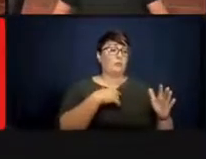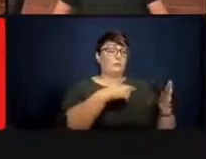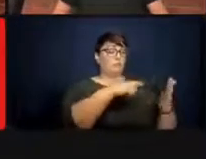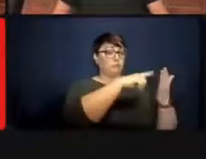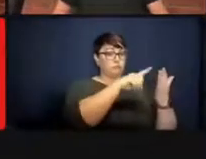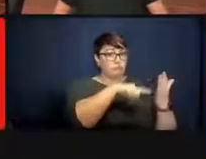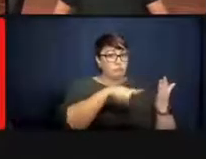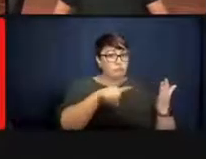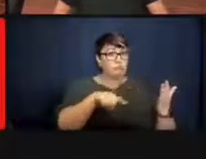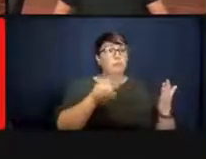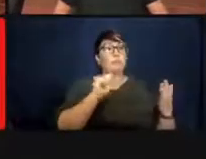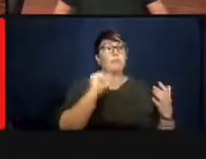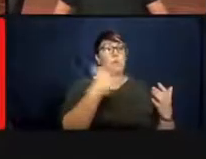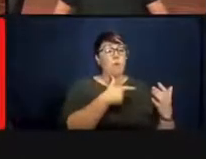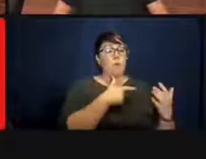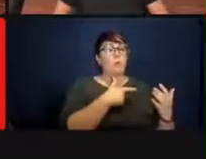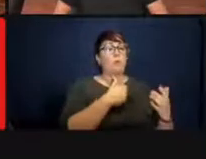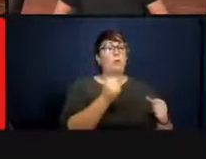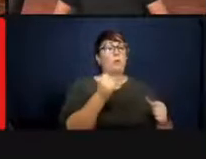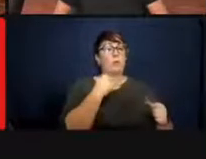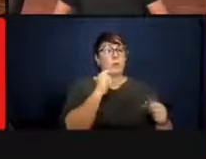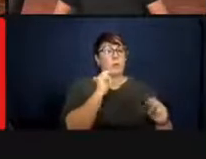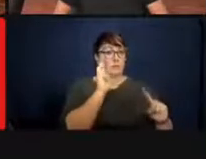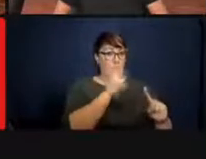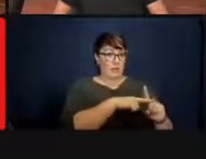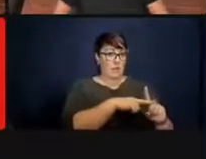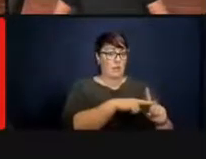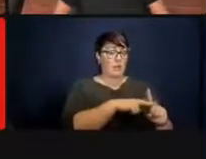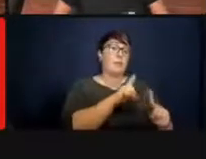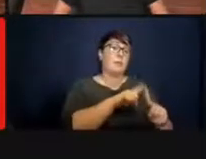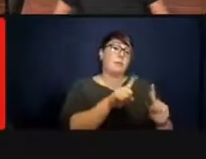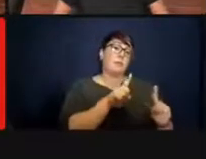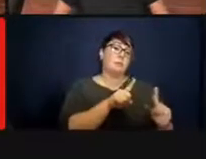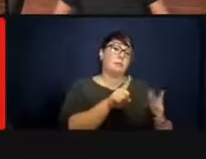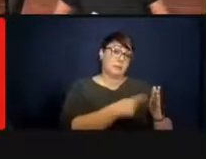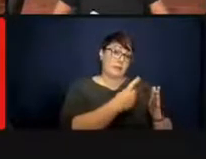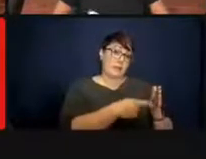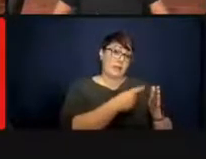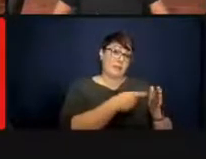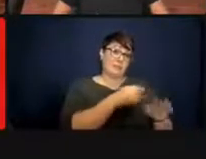kuajiri walimu. Wakati mwingine